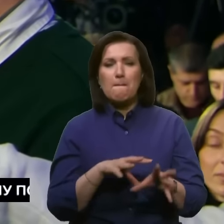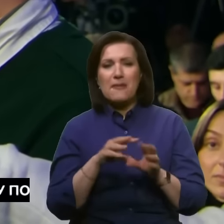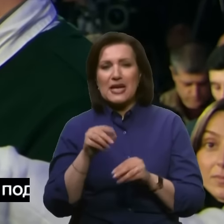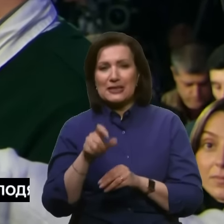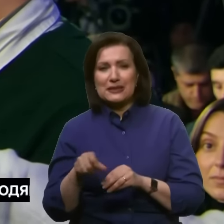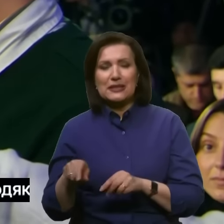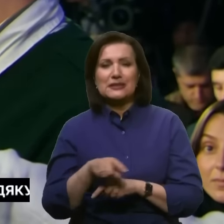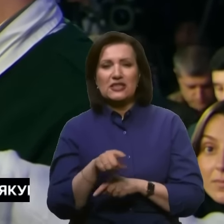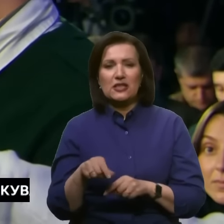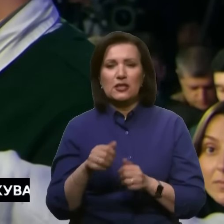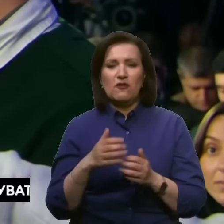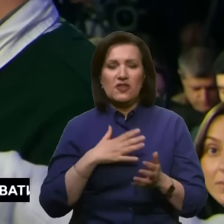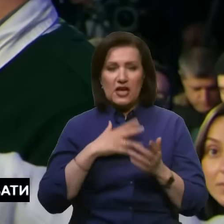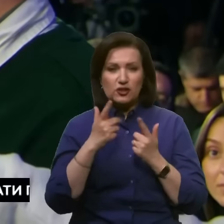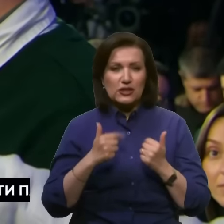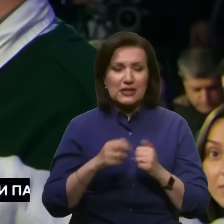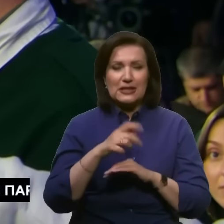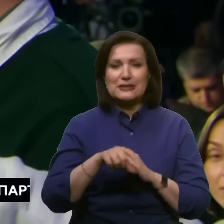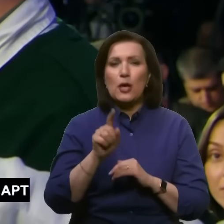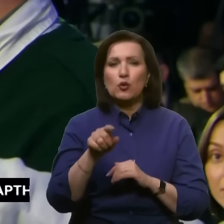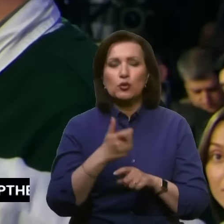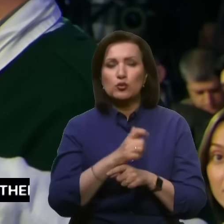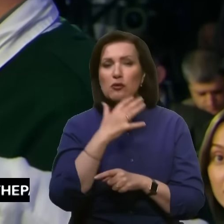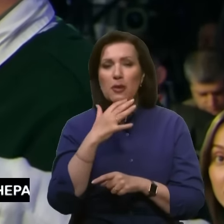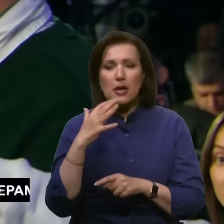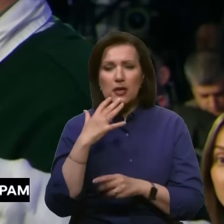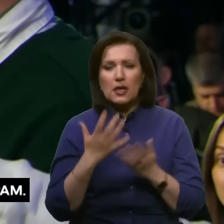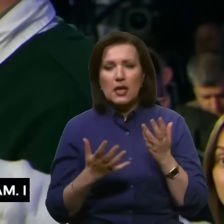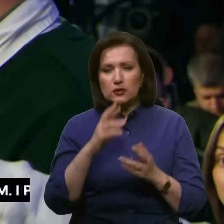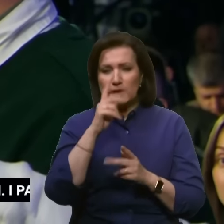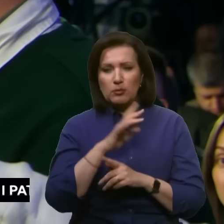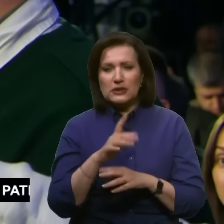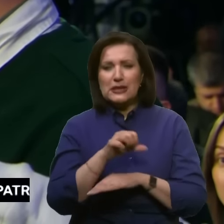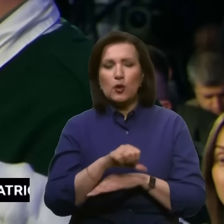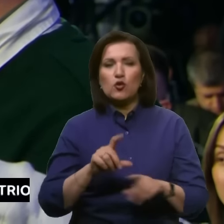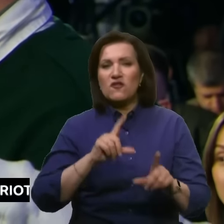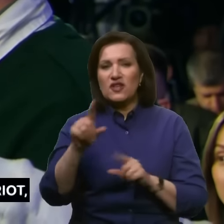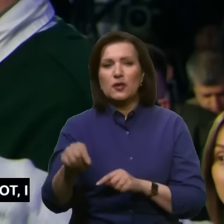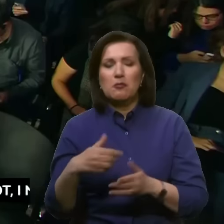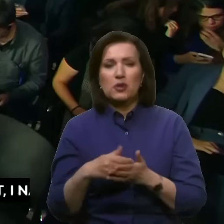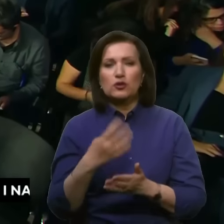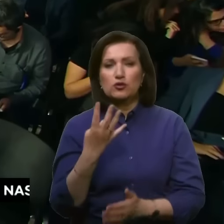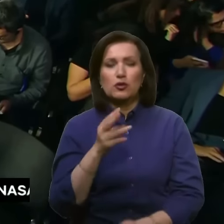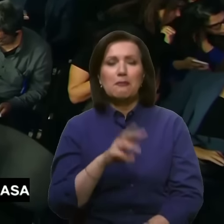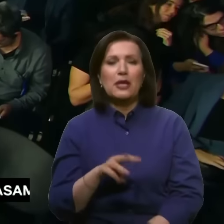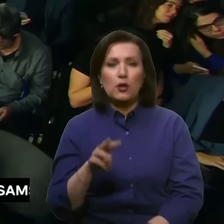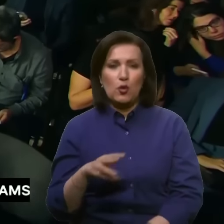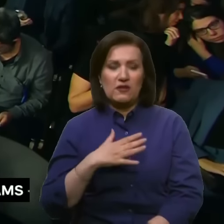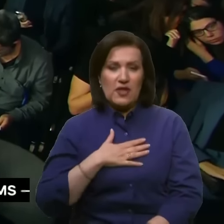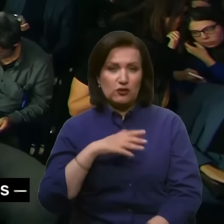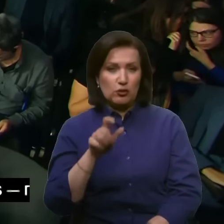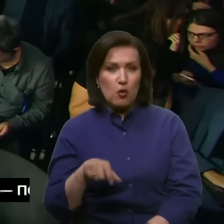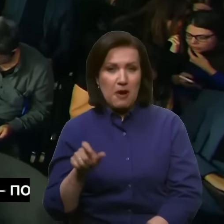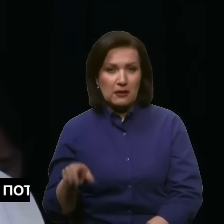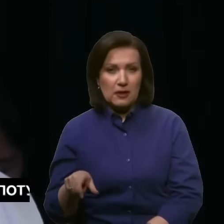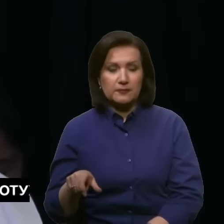переселенців, адже їх що в нашій країні, що за кордоном дуже багато. Якщо я не помиляюсь, за кордон виїхало близько 4 мільйонів наших